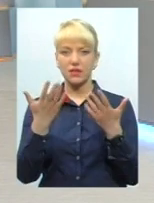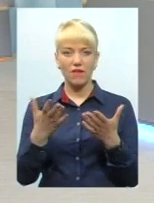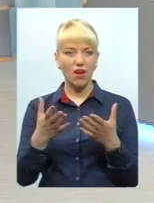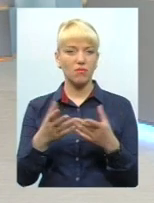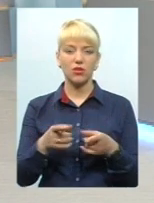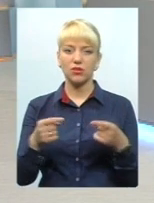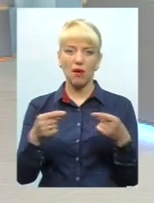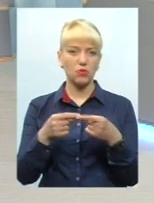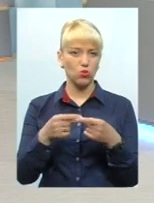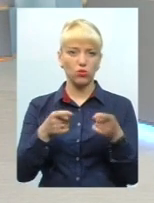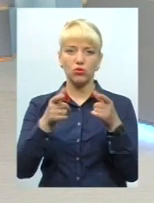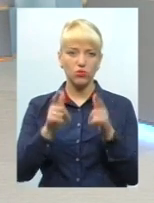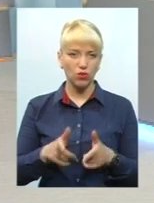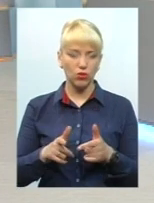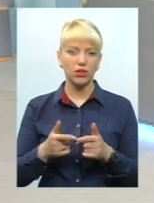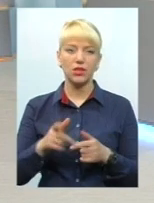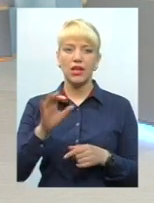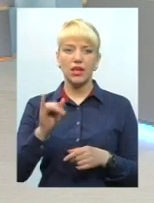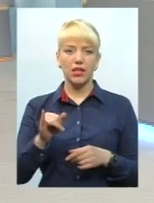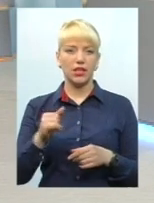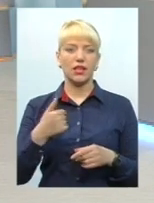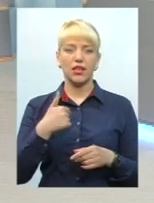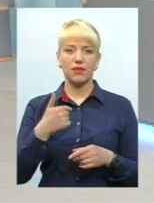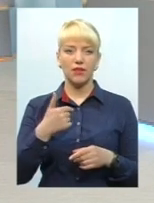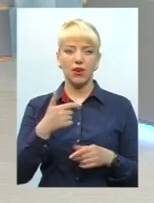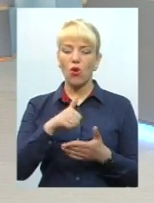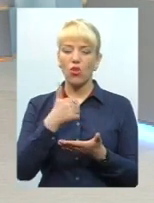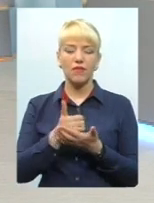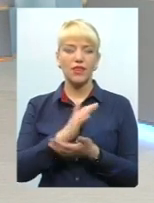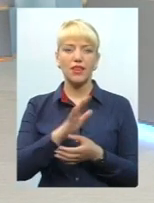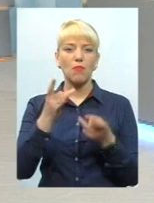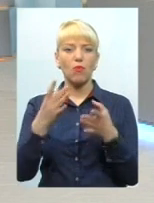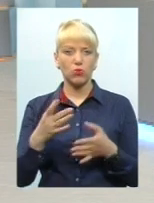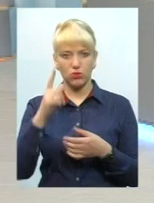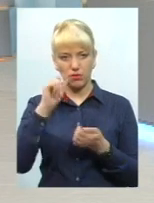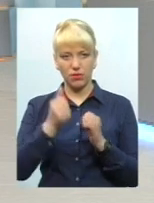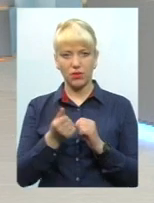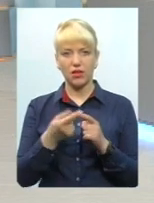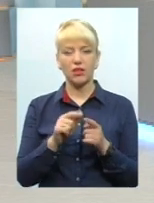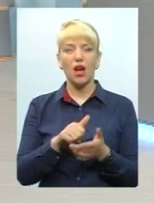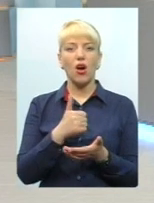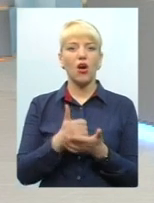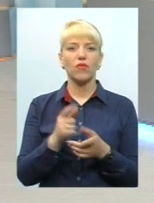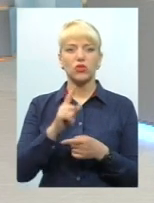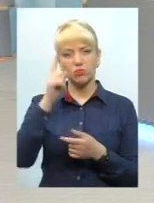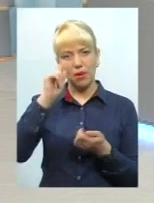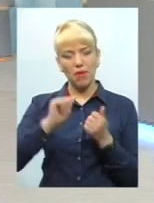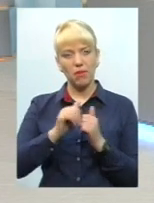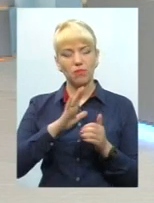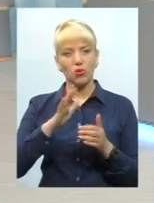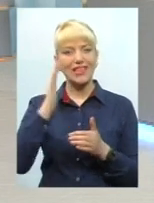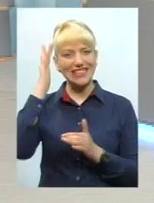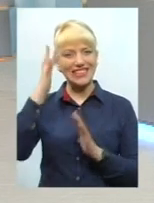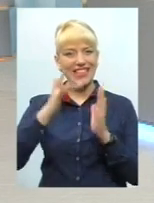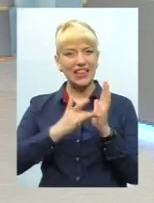згоден, і головне не просто пам'ятати, а головне, щоб ця пам'ять була от цілеспрямованою,